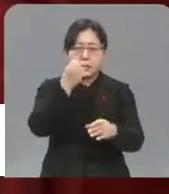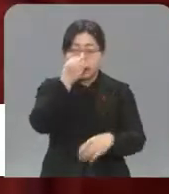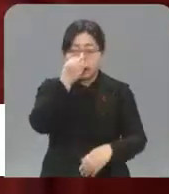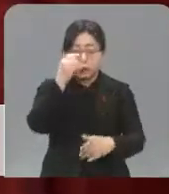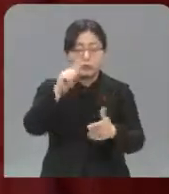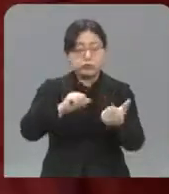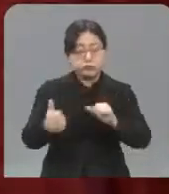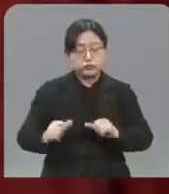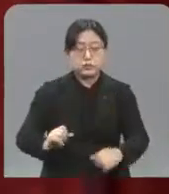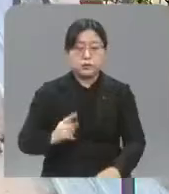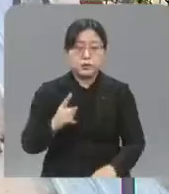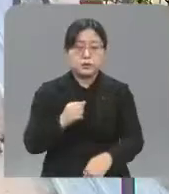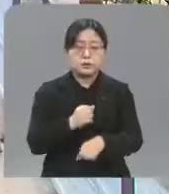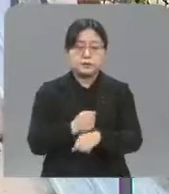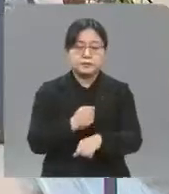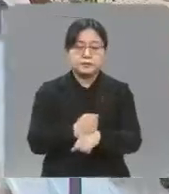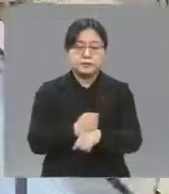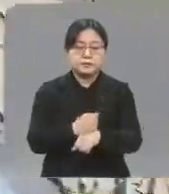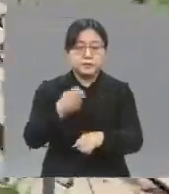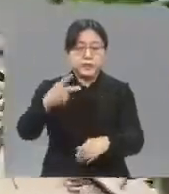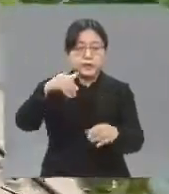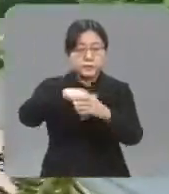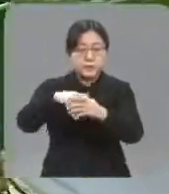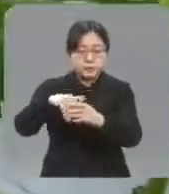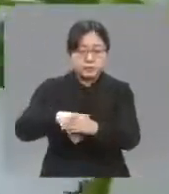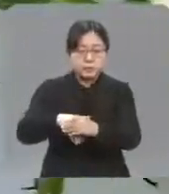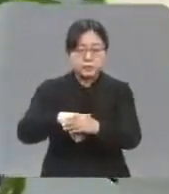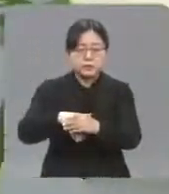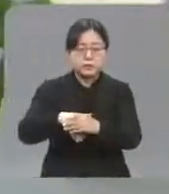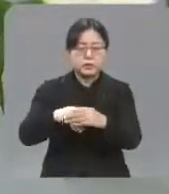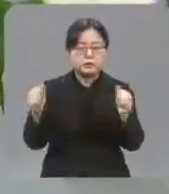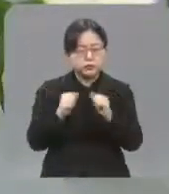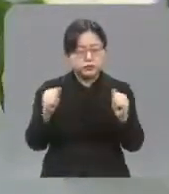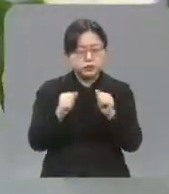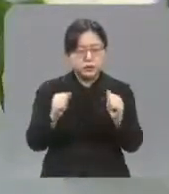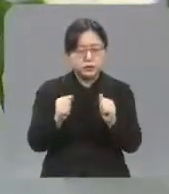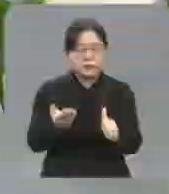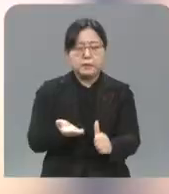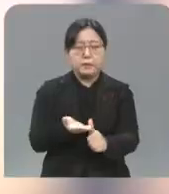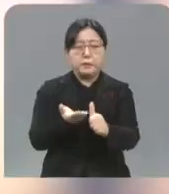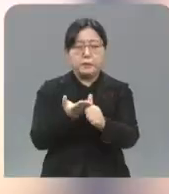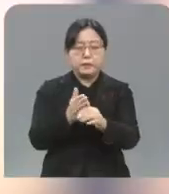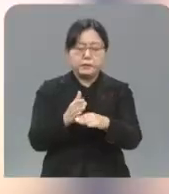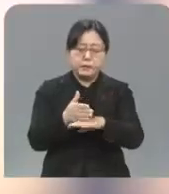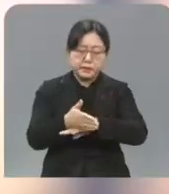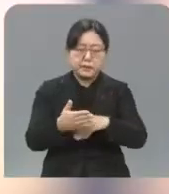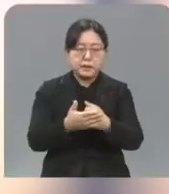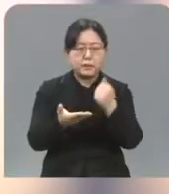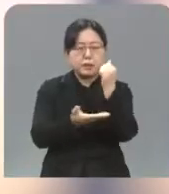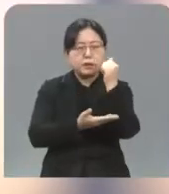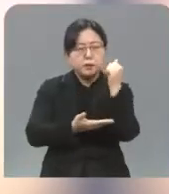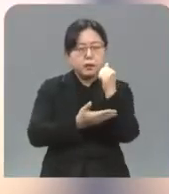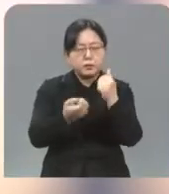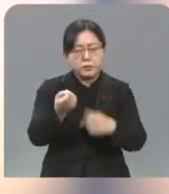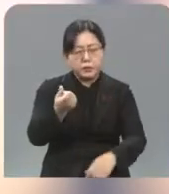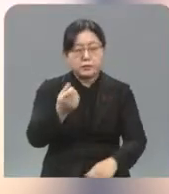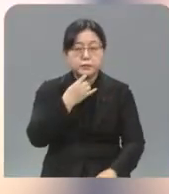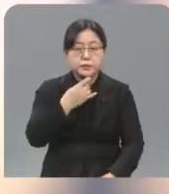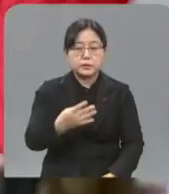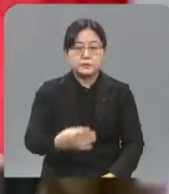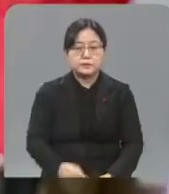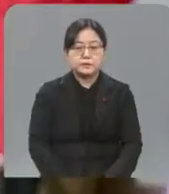가장 큰 원인입니다. 다시 심은 모종도 한파로 성장 속도가 더뎌 수확량은 좀처럼 늘지 않고